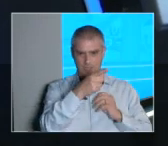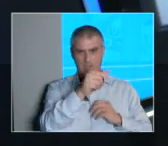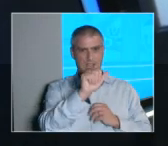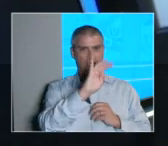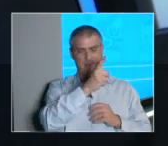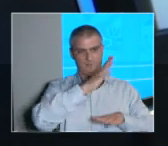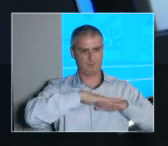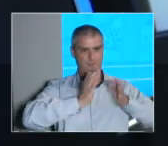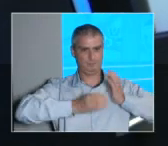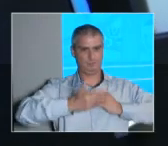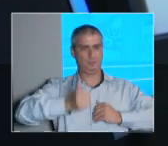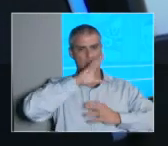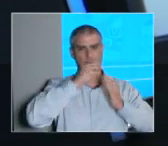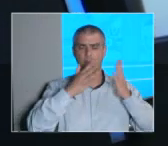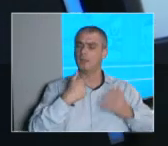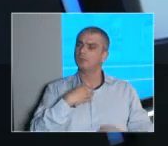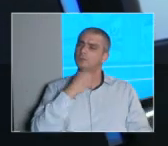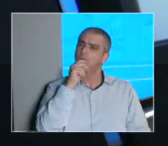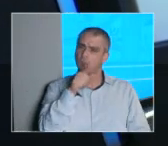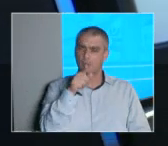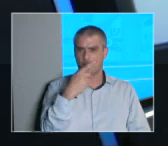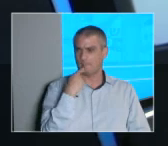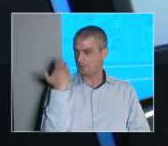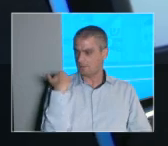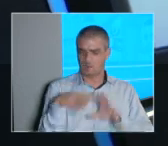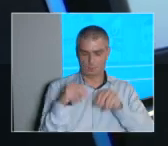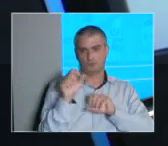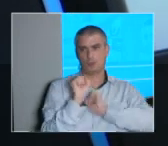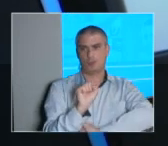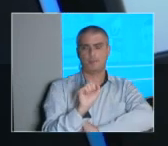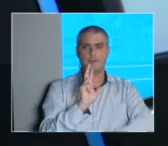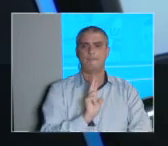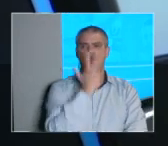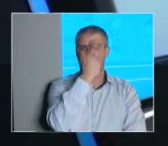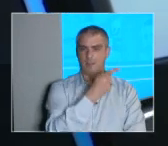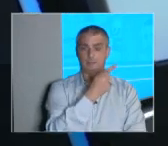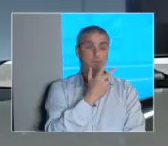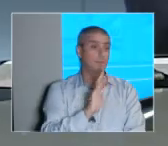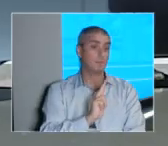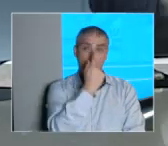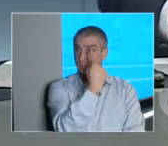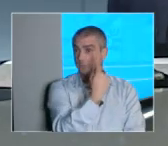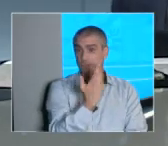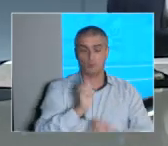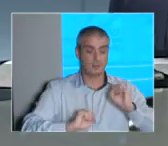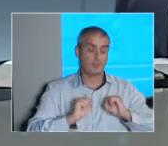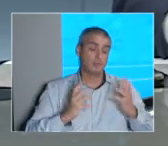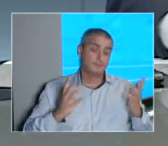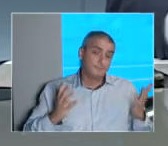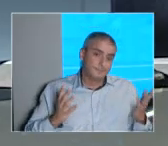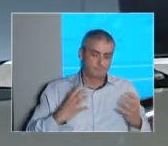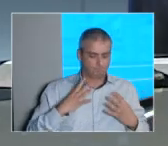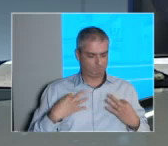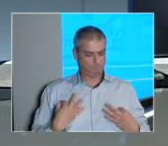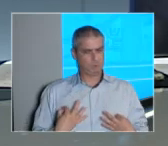בכיר בטח ירחיב בו, אני רוצה לשאול אותך. אמרת בבחירות הקודמות שאתה תומך בבני גנץ. בני גנץ בפני עצמו, התנהגותו צריך לומר